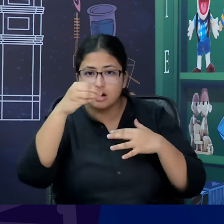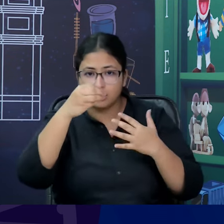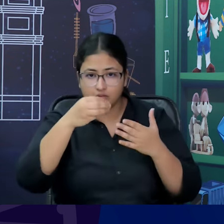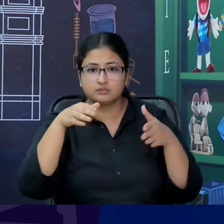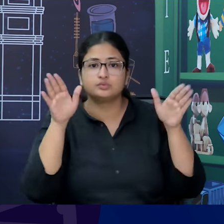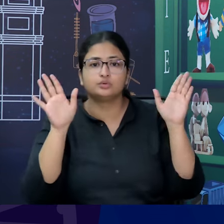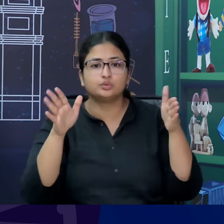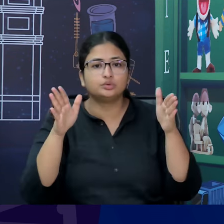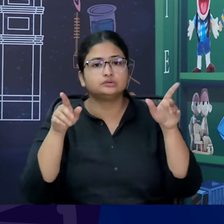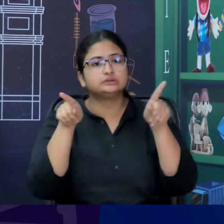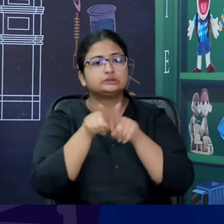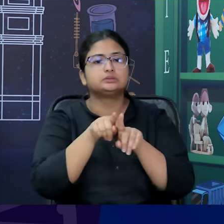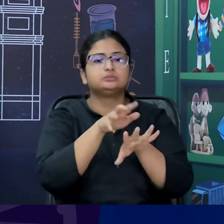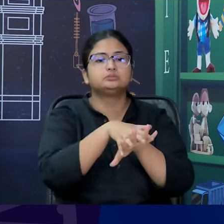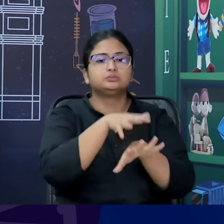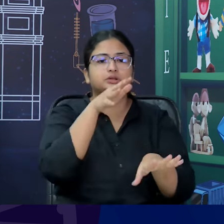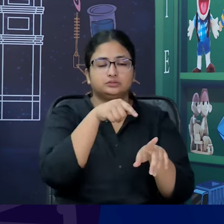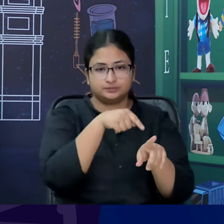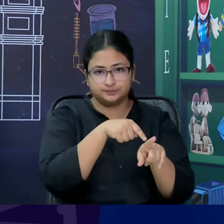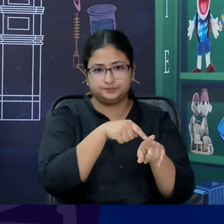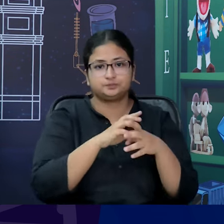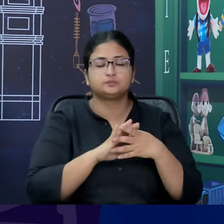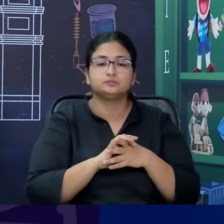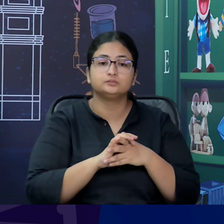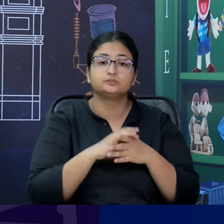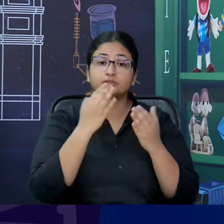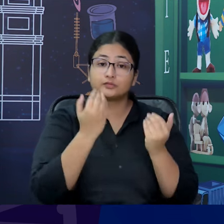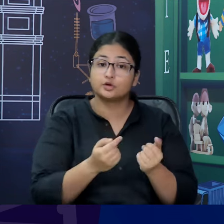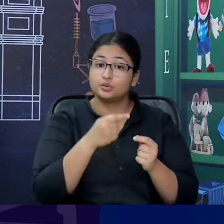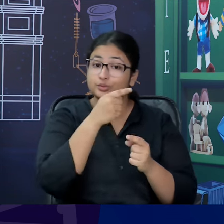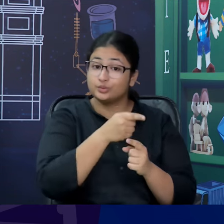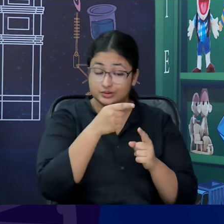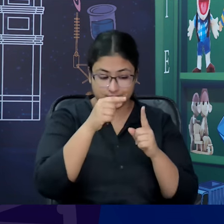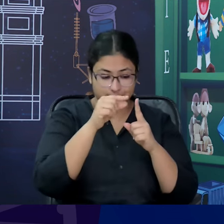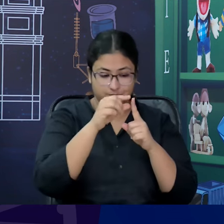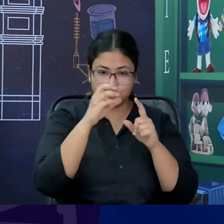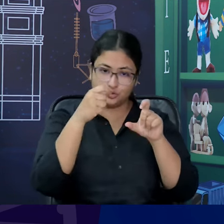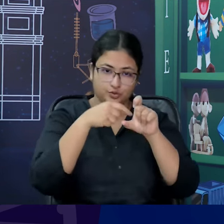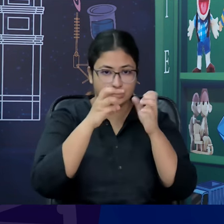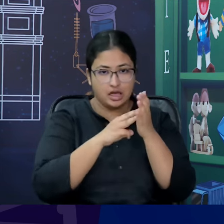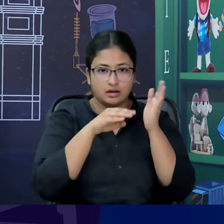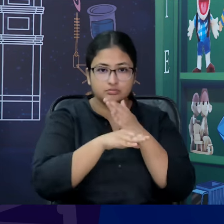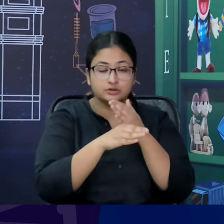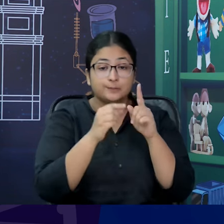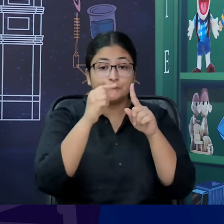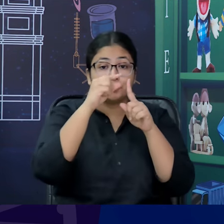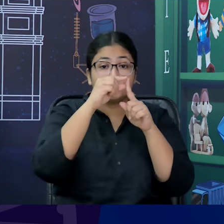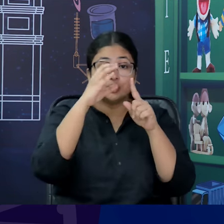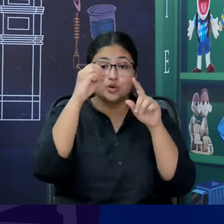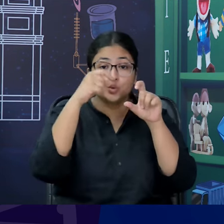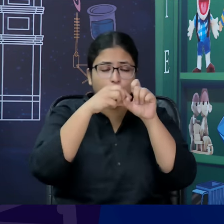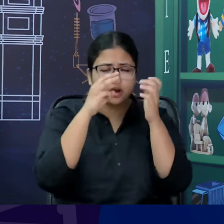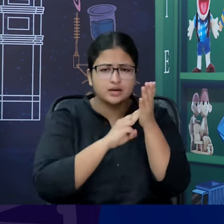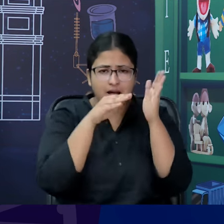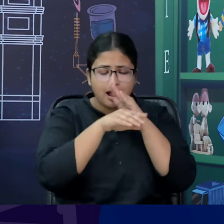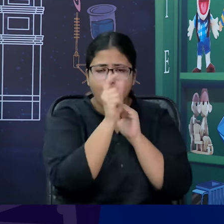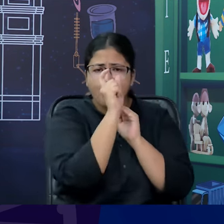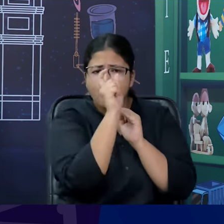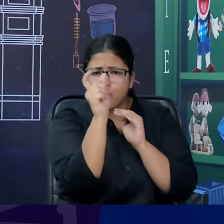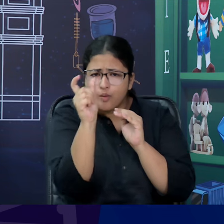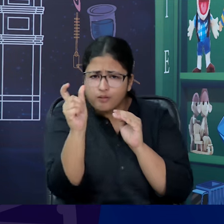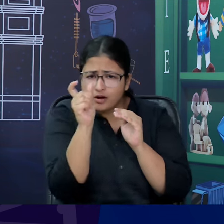चिड़िया क्या जाने यहां कविता की शक्ति को कुंवर जी ने बताया है कविता की शक्ति पर अपना विचार रखे